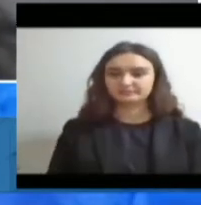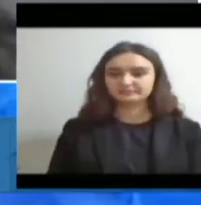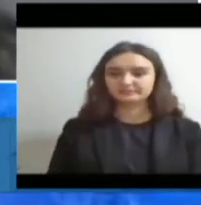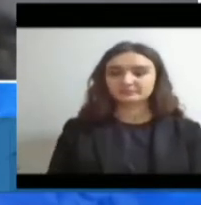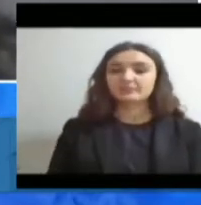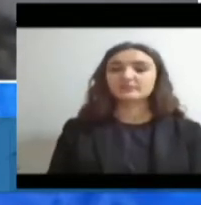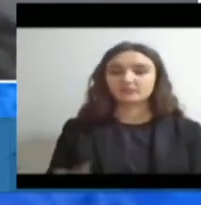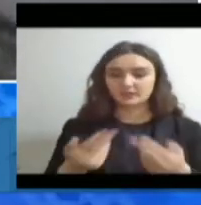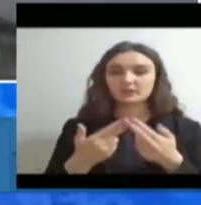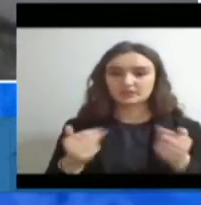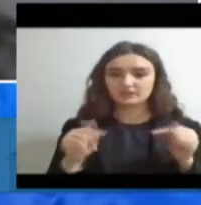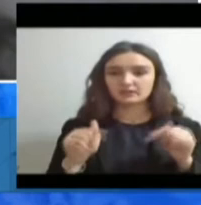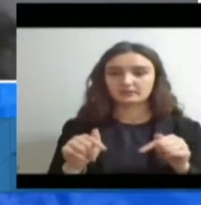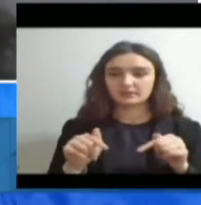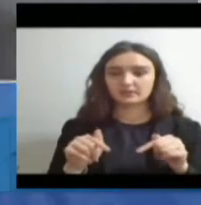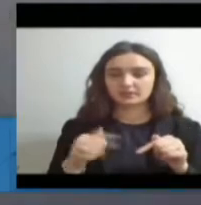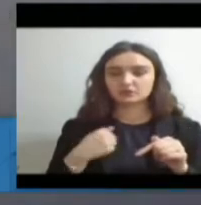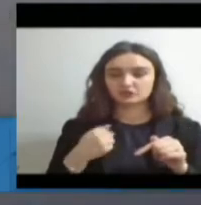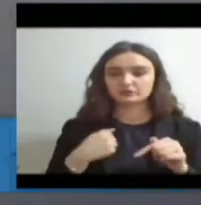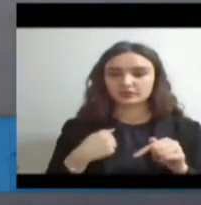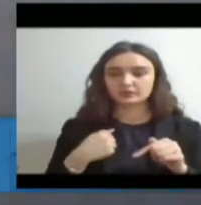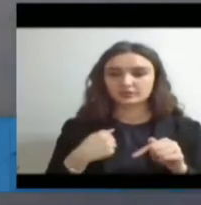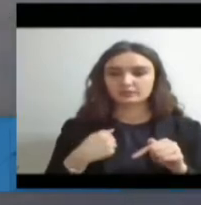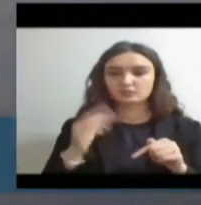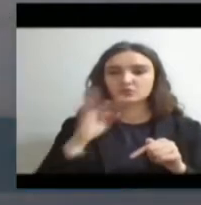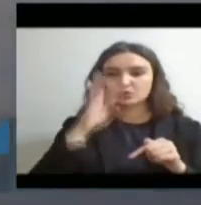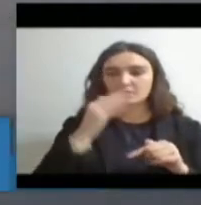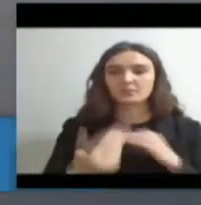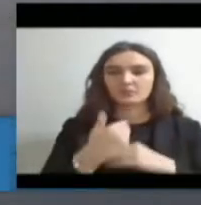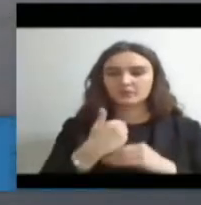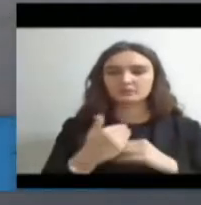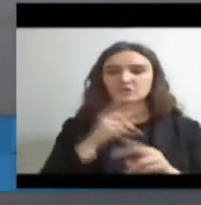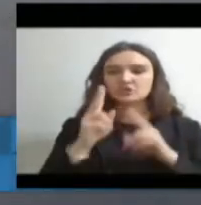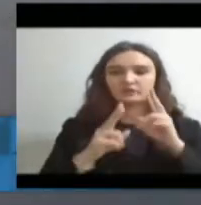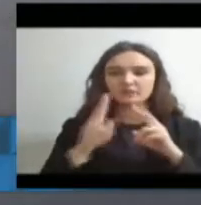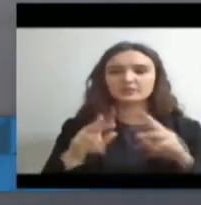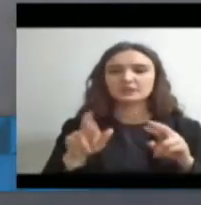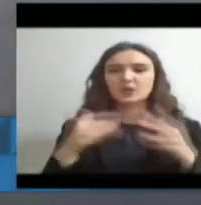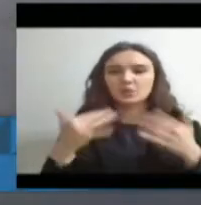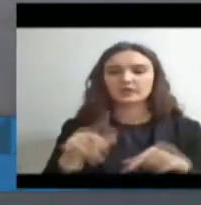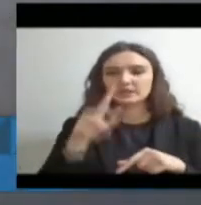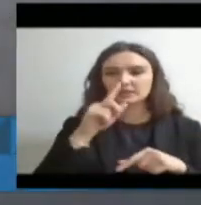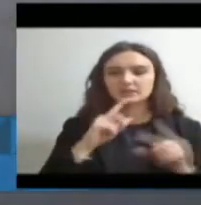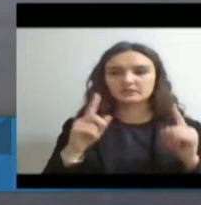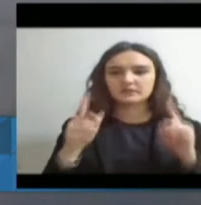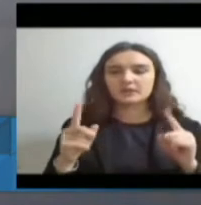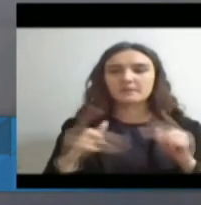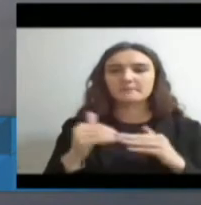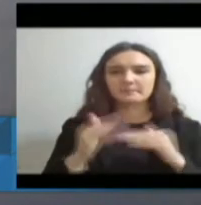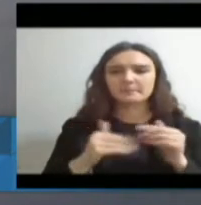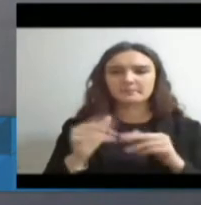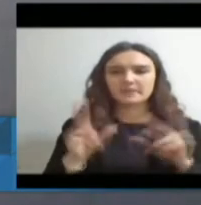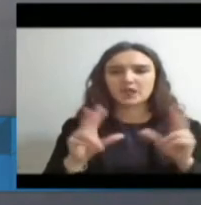დასაკვირველია, ჩვენ მოგმართავენ მშობლები ცივილებით და უკვე ერთი თვეა, რაც პრაქტიკულად ბავშვები